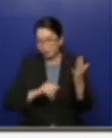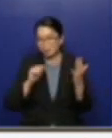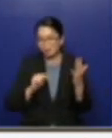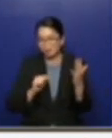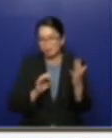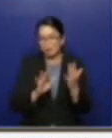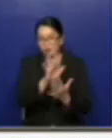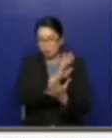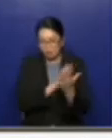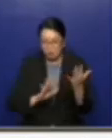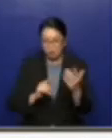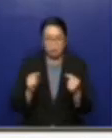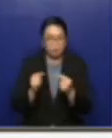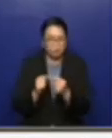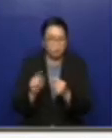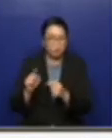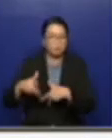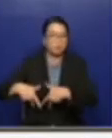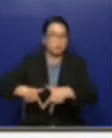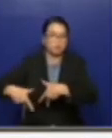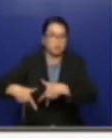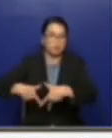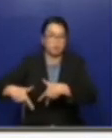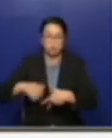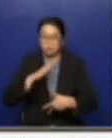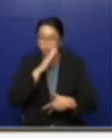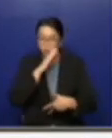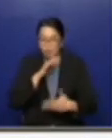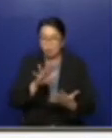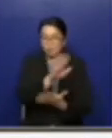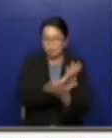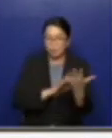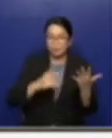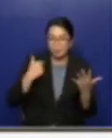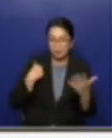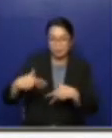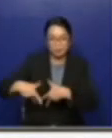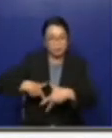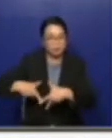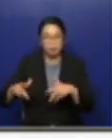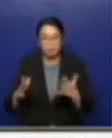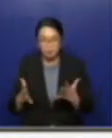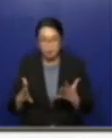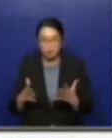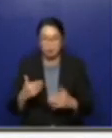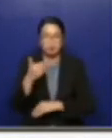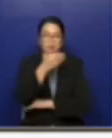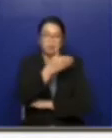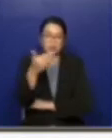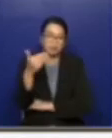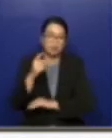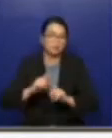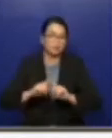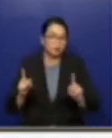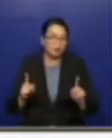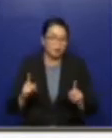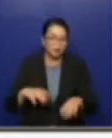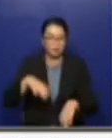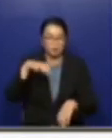พร้อมกับประชากรถ้าขาดส่วนใดส่วนหนึ่งแล้วนั้นก็จะไม่ใช่ชาติองค์ประกอบ